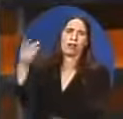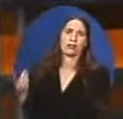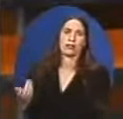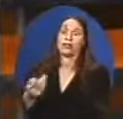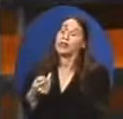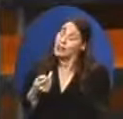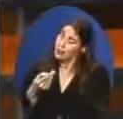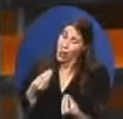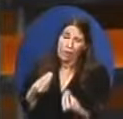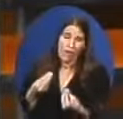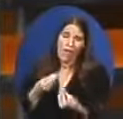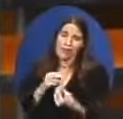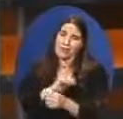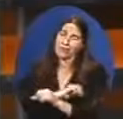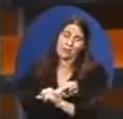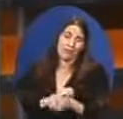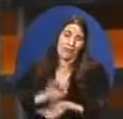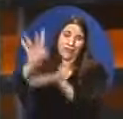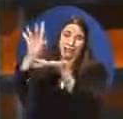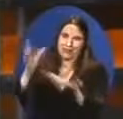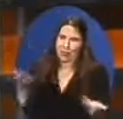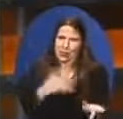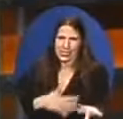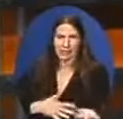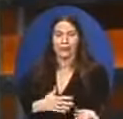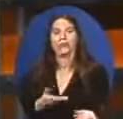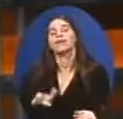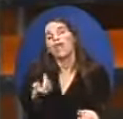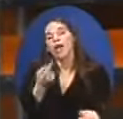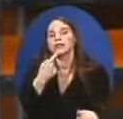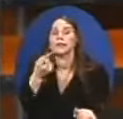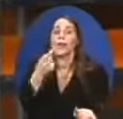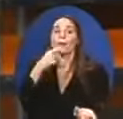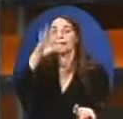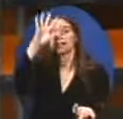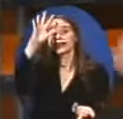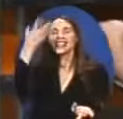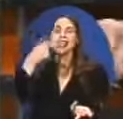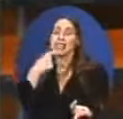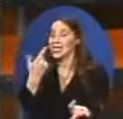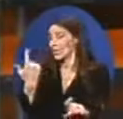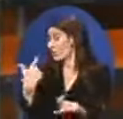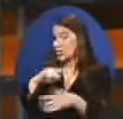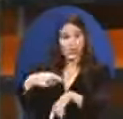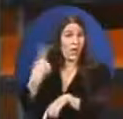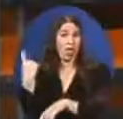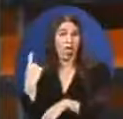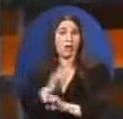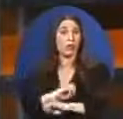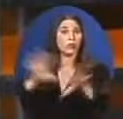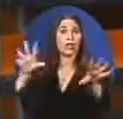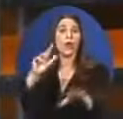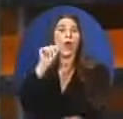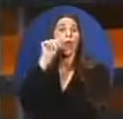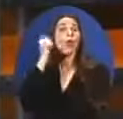יעלו על המשטר. לכן אני חושב שהצלחנו להביא לכך שהיום איראן היא מצורעת, רק עכשיו, לפני שעה קלה, פורסם